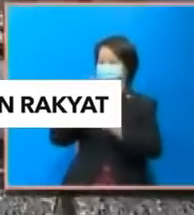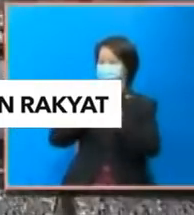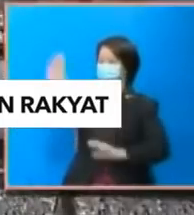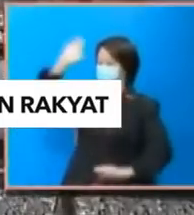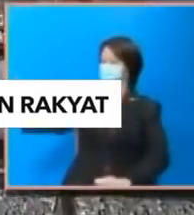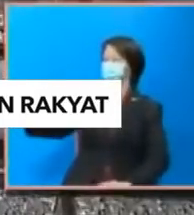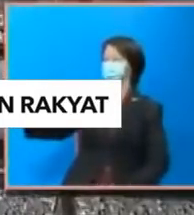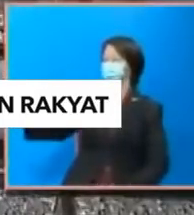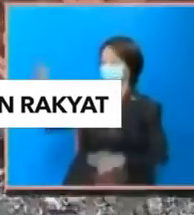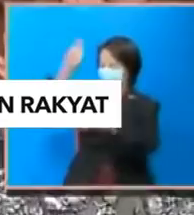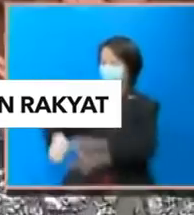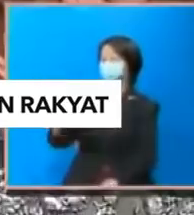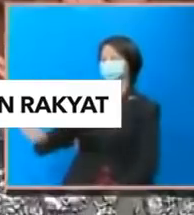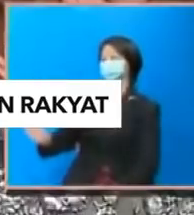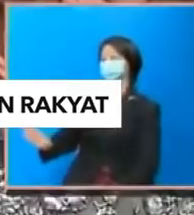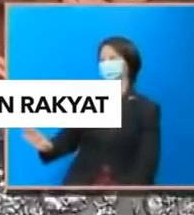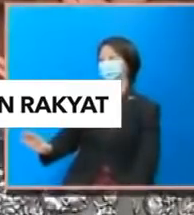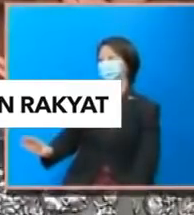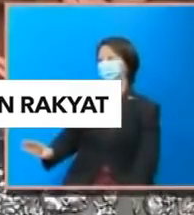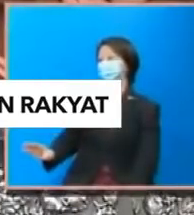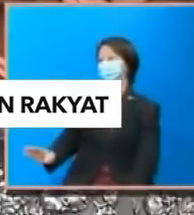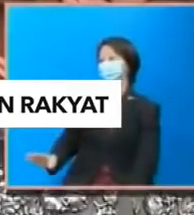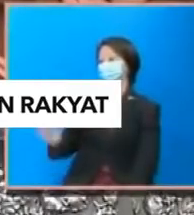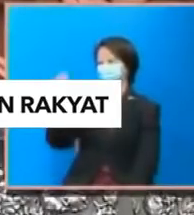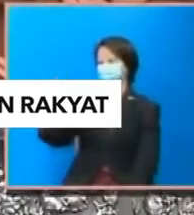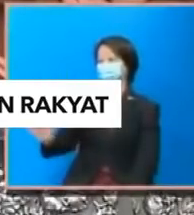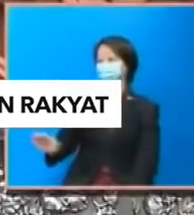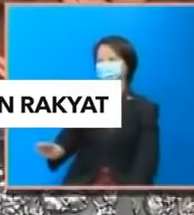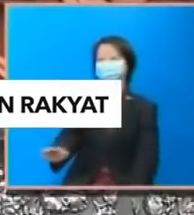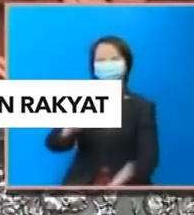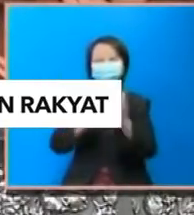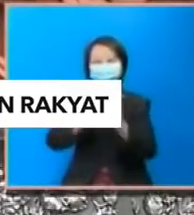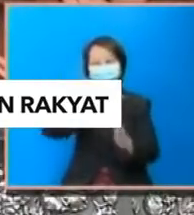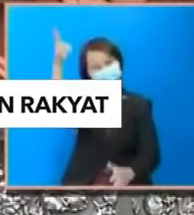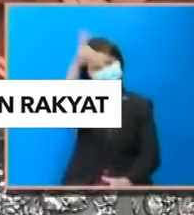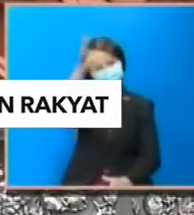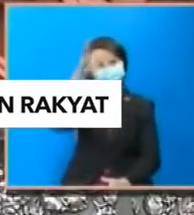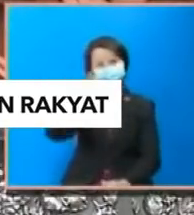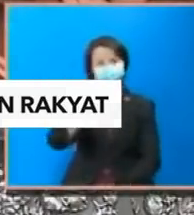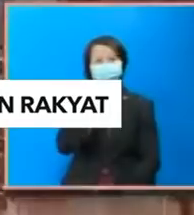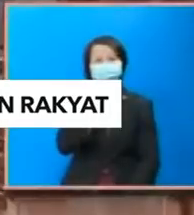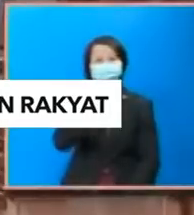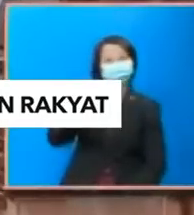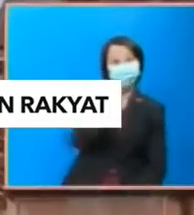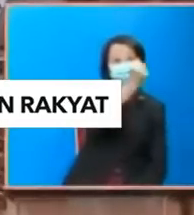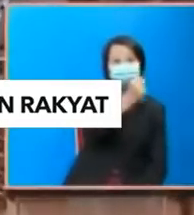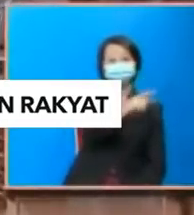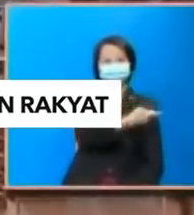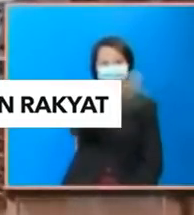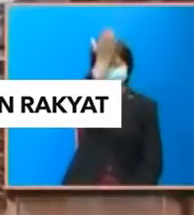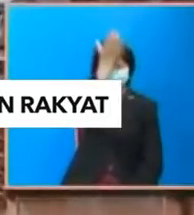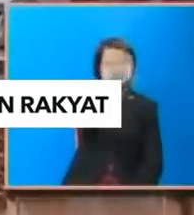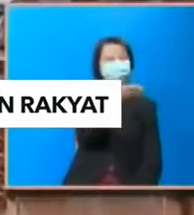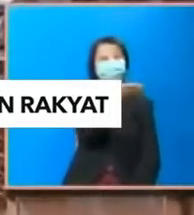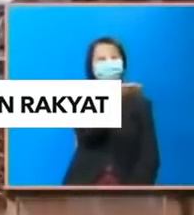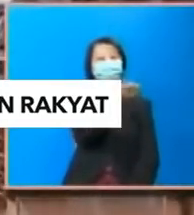juga pembangkang mungkin ingin bergerak dalam kebijaksanaan kolektif mereka. Ia juga merupakan penghormatan yang besar untuk berkhidmat